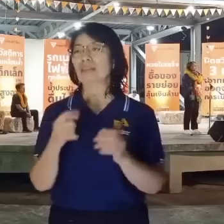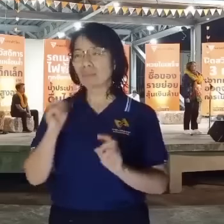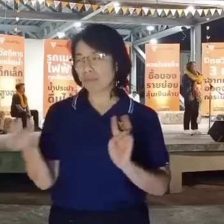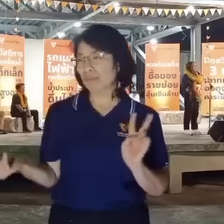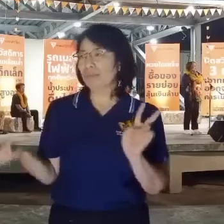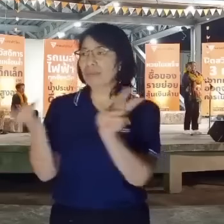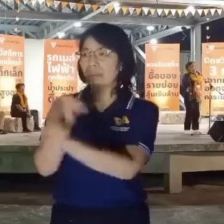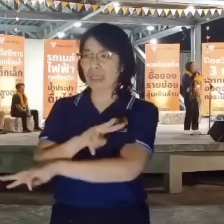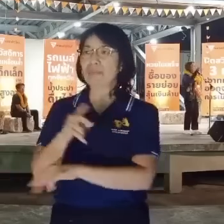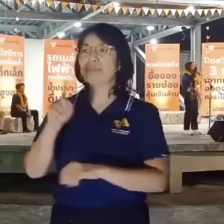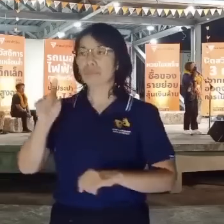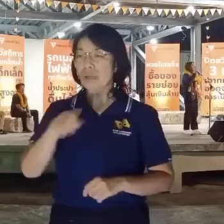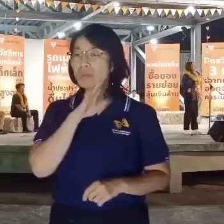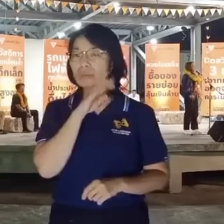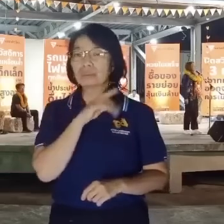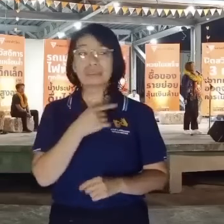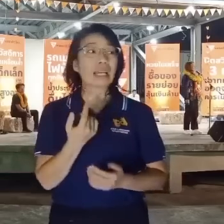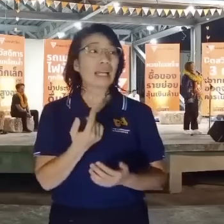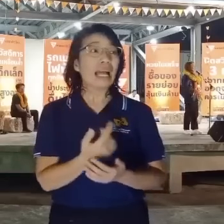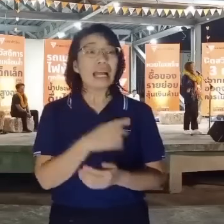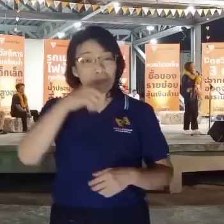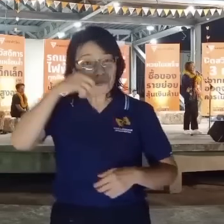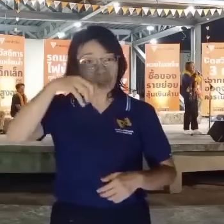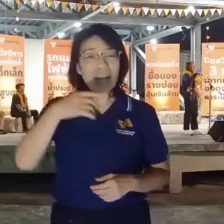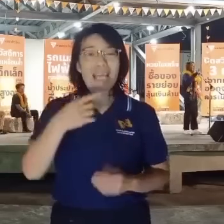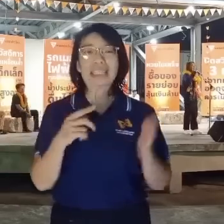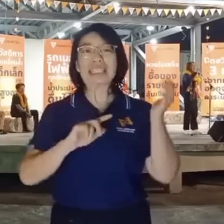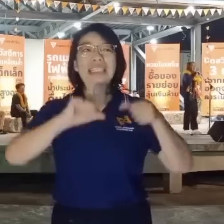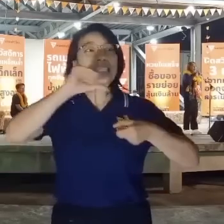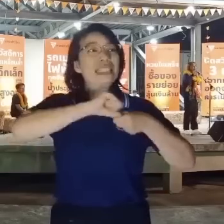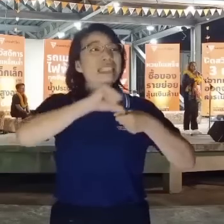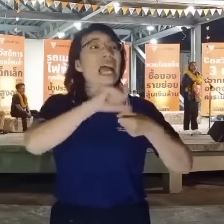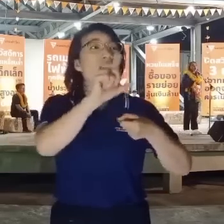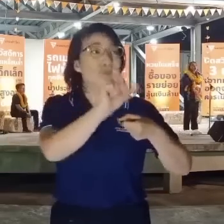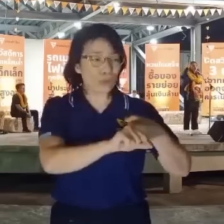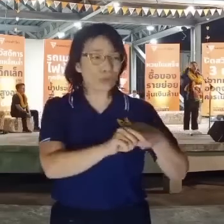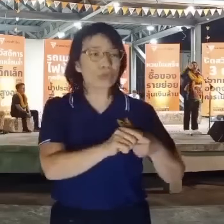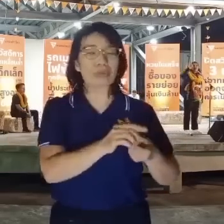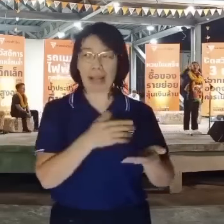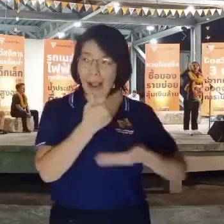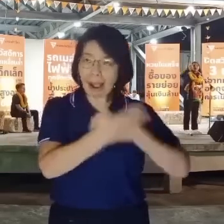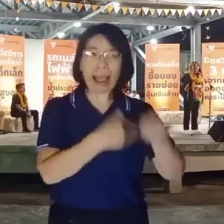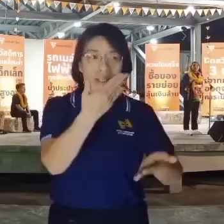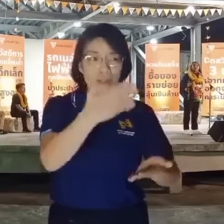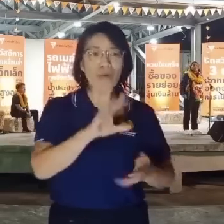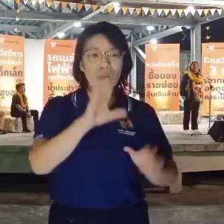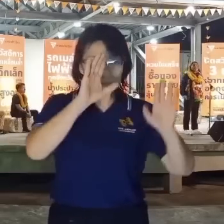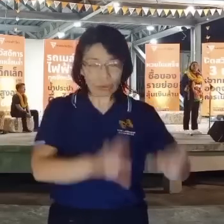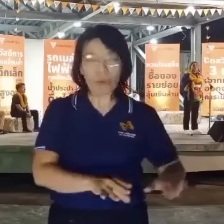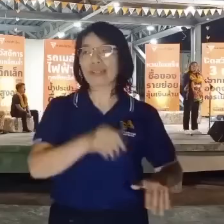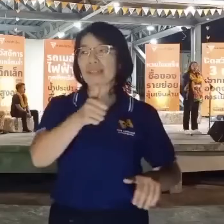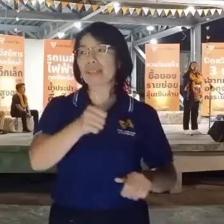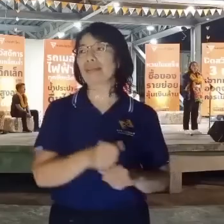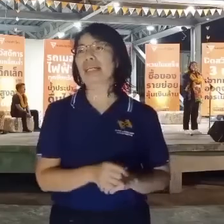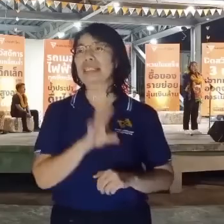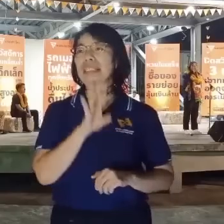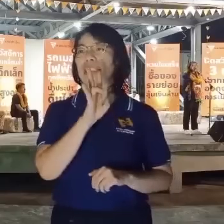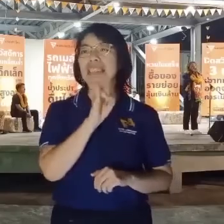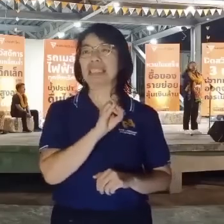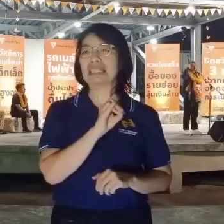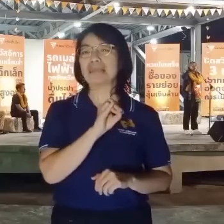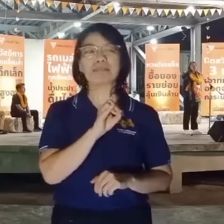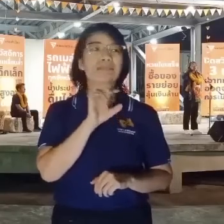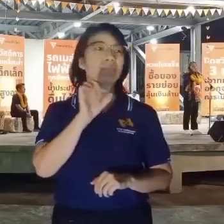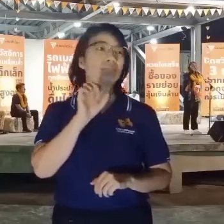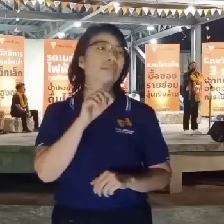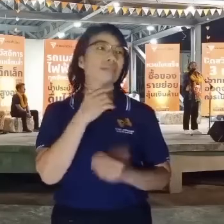ำดับให้ประชาชนที่ใช้ไฟฟ้าได้ใช้ก๊าซธรรมชาติราคาถูกก่อนลดค่าไฟได้ทันที70สตางค์ต่อหน่